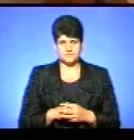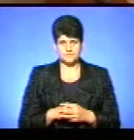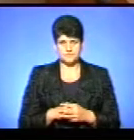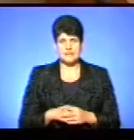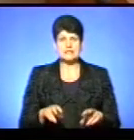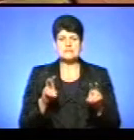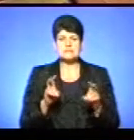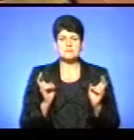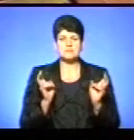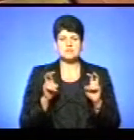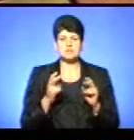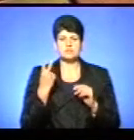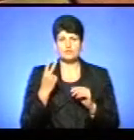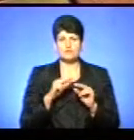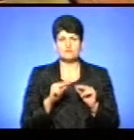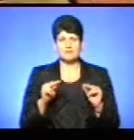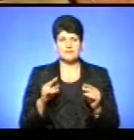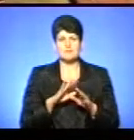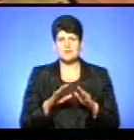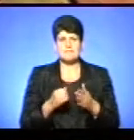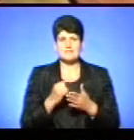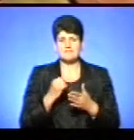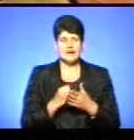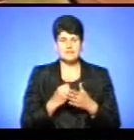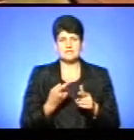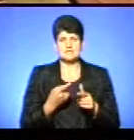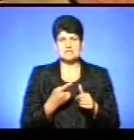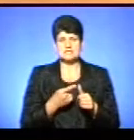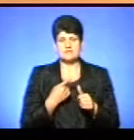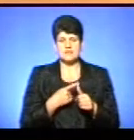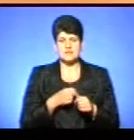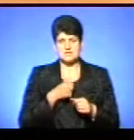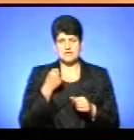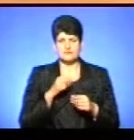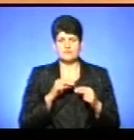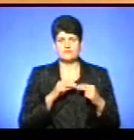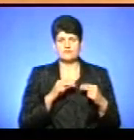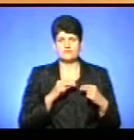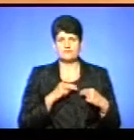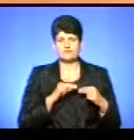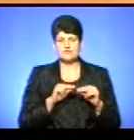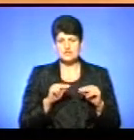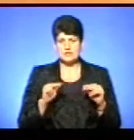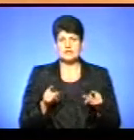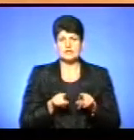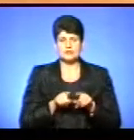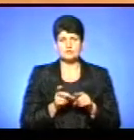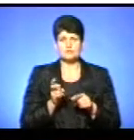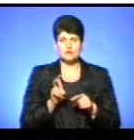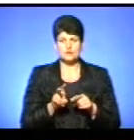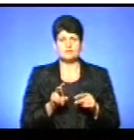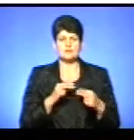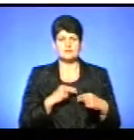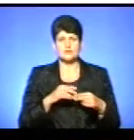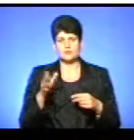На засідання прийшли 2 вчителів, яким не підтвердили звання старшого вчителя. Також з'явився працівник управління освіти облдержадміністрації.